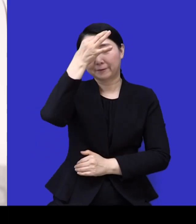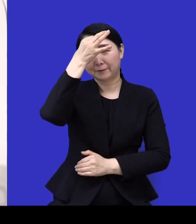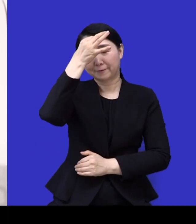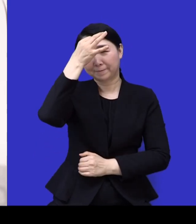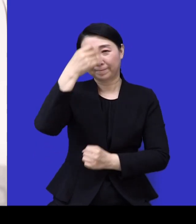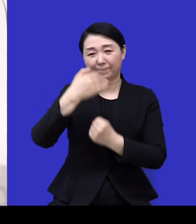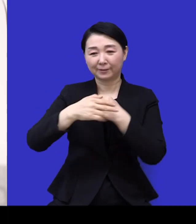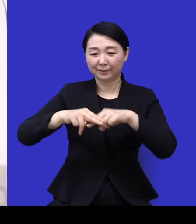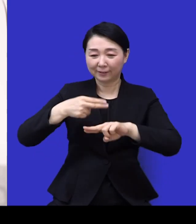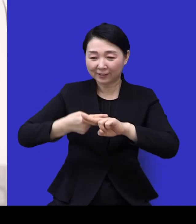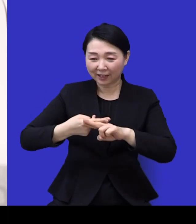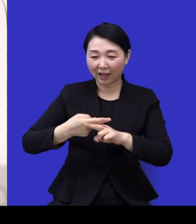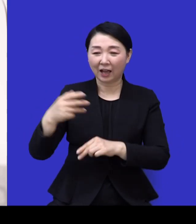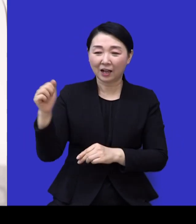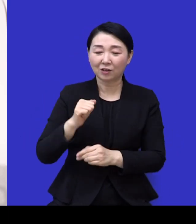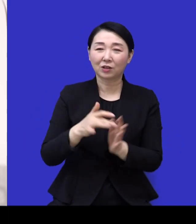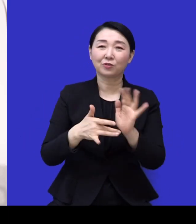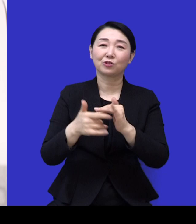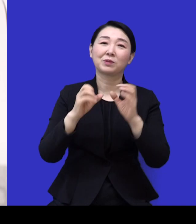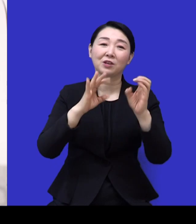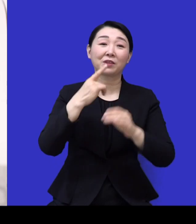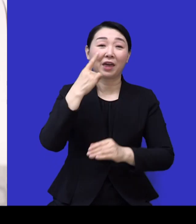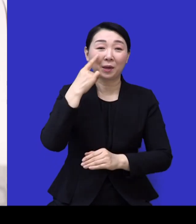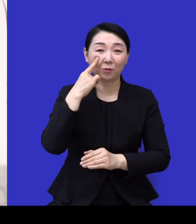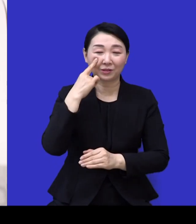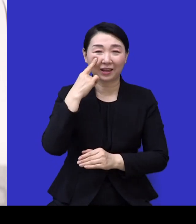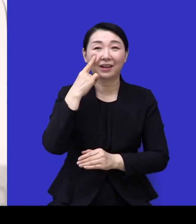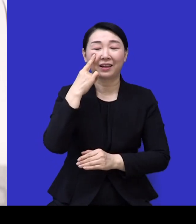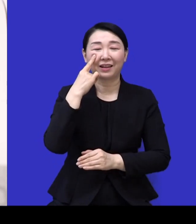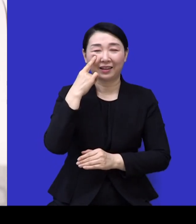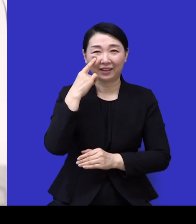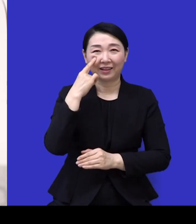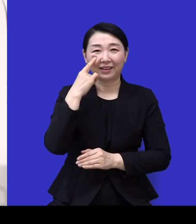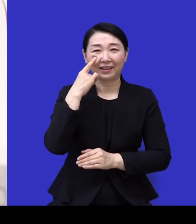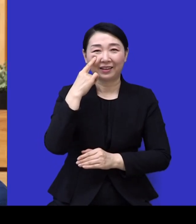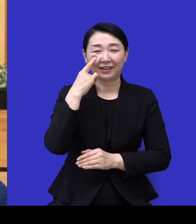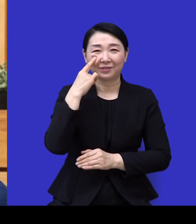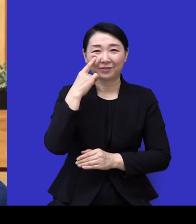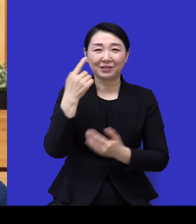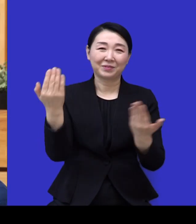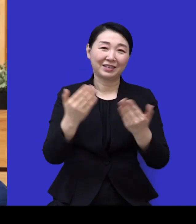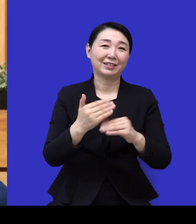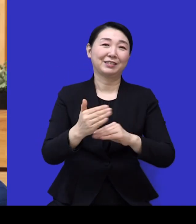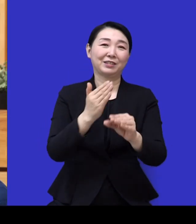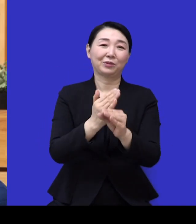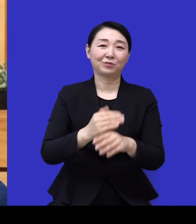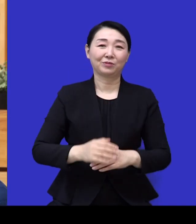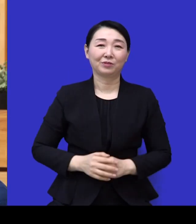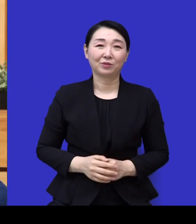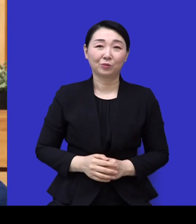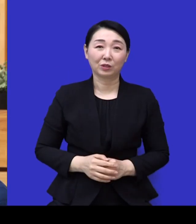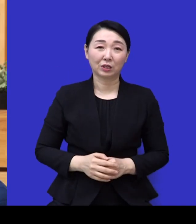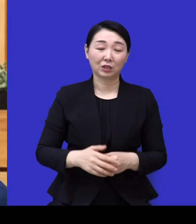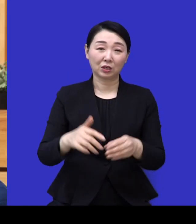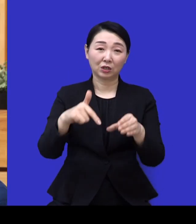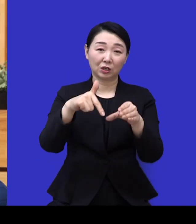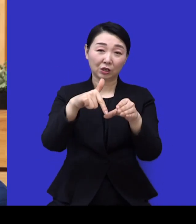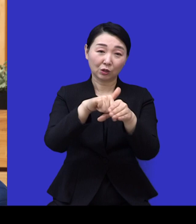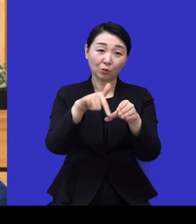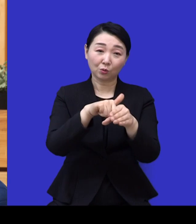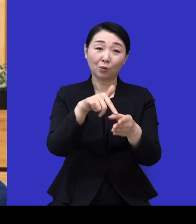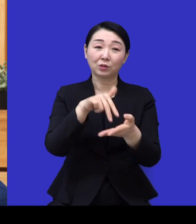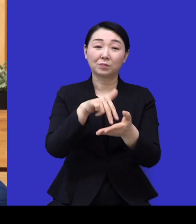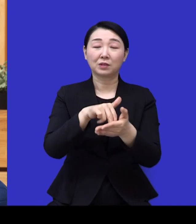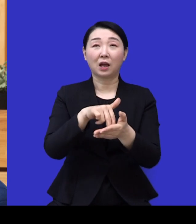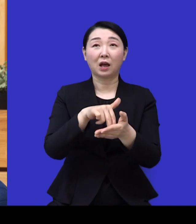예수님을 전해보자라는 예. 이제 생각으로 이 일들이 이제 진행되고 있는 것 같아요. 예. 네. 그러고 보면 우리가 이제 기독교적인 뭐 구스라고 하죠. 네.